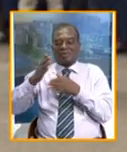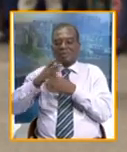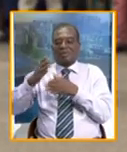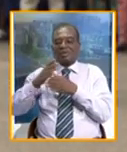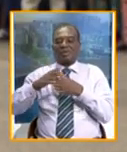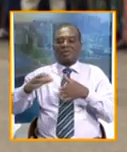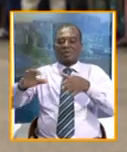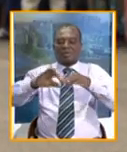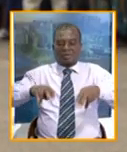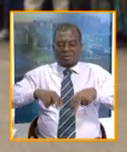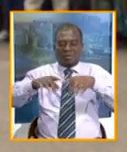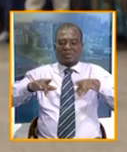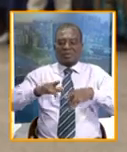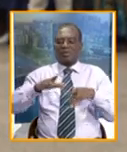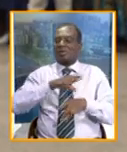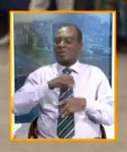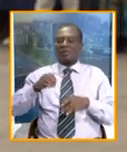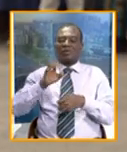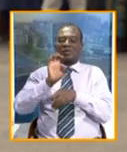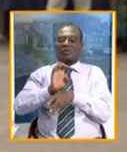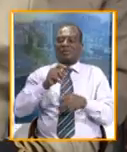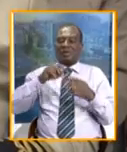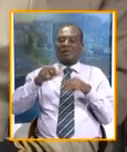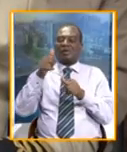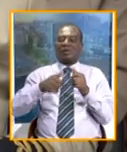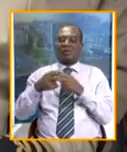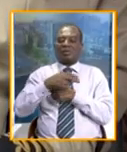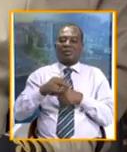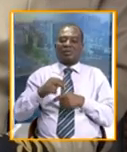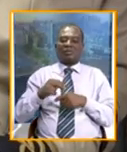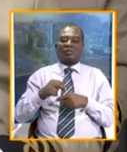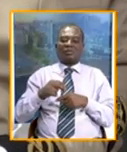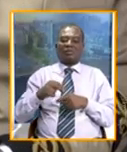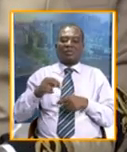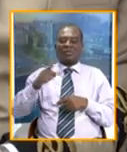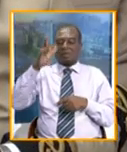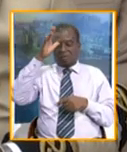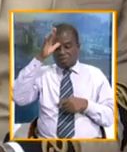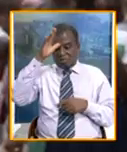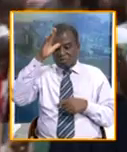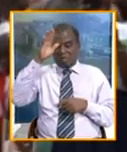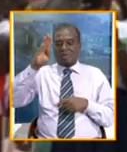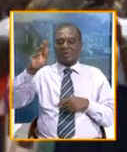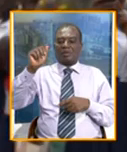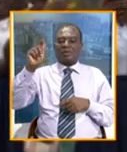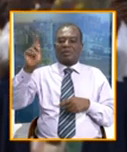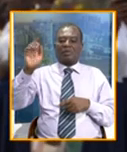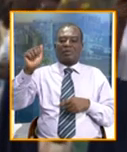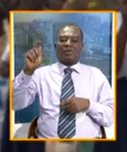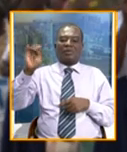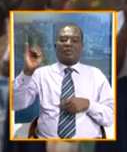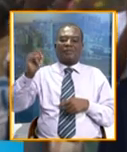de solidarité que tu as su cultiver en chacun de nous. N'est-ce pas toi, papa Ahmed Bakayoko, qui nous